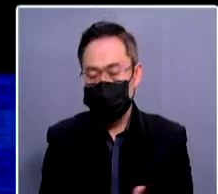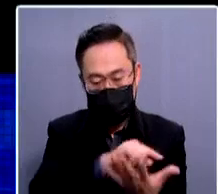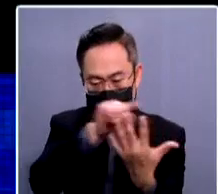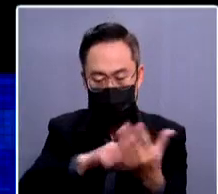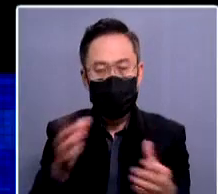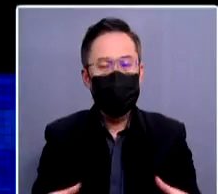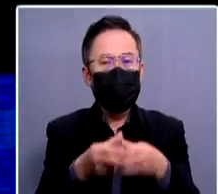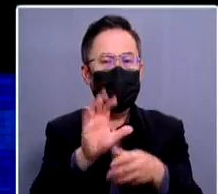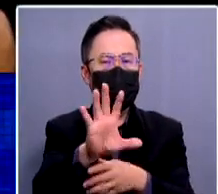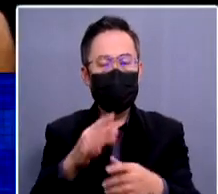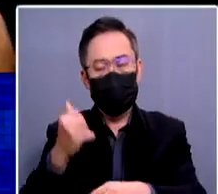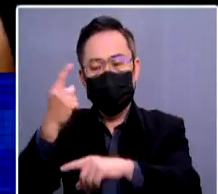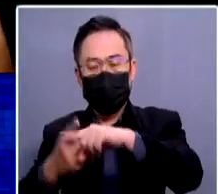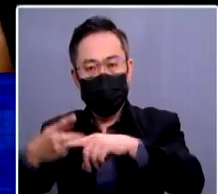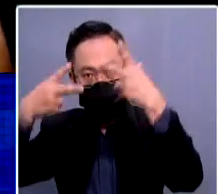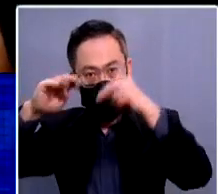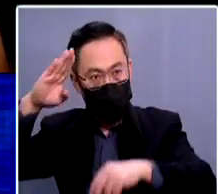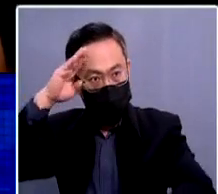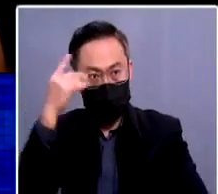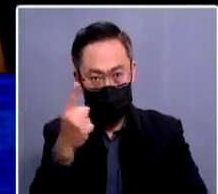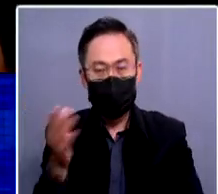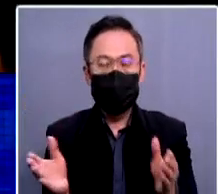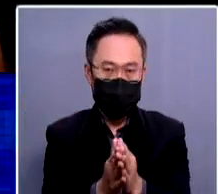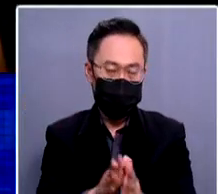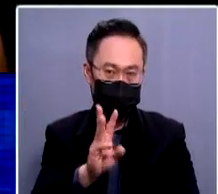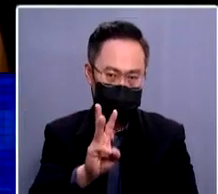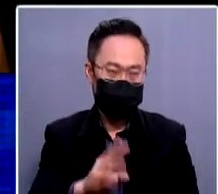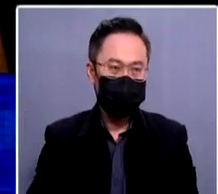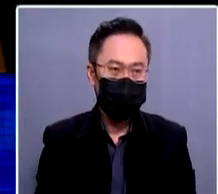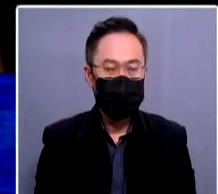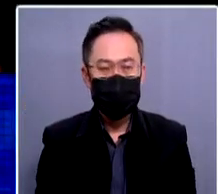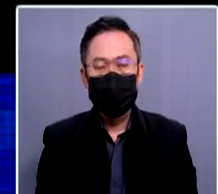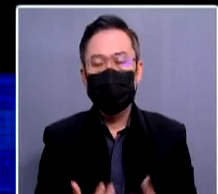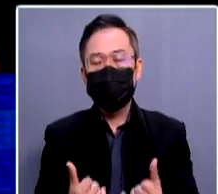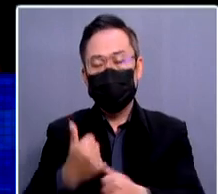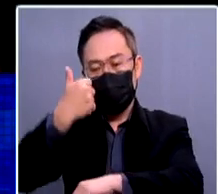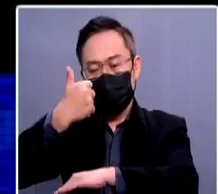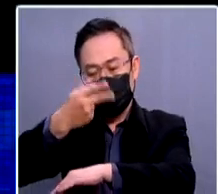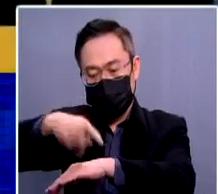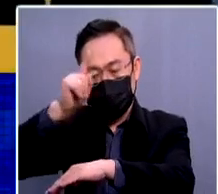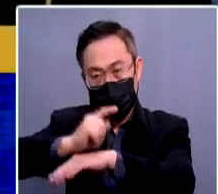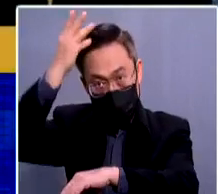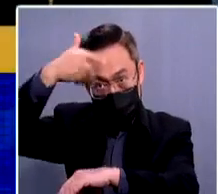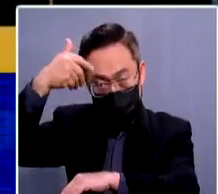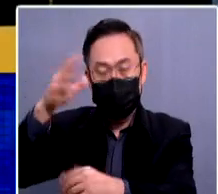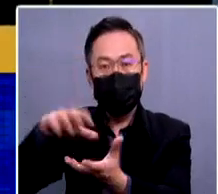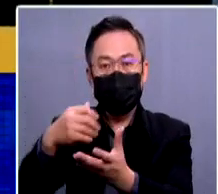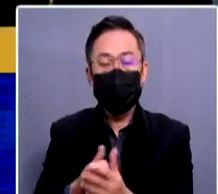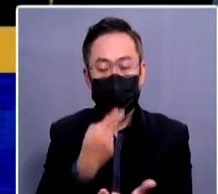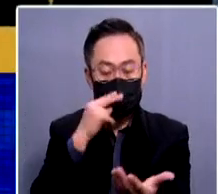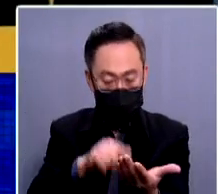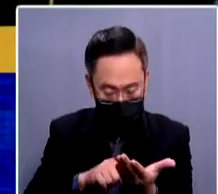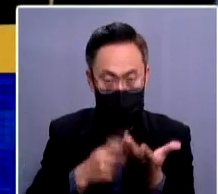ะก็ยื่นกับทางคุณชวนหลีกภัยละคุณชวนบอกว่าพอผู้นำฝ่ายค้านเสนอญัตติอภิปรายไม่ไว้วางใจตามมาตรา151ของรัฐธรรมนูญ